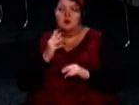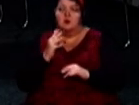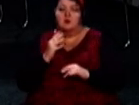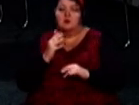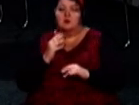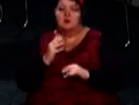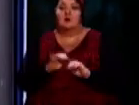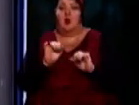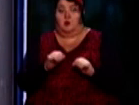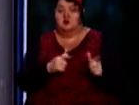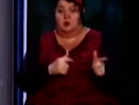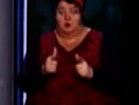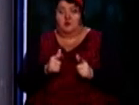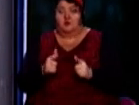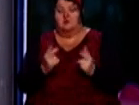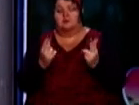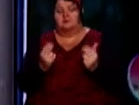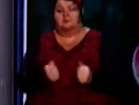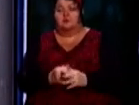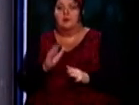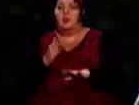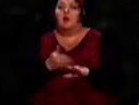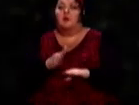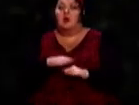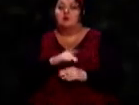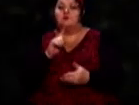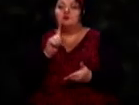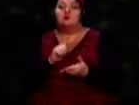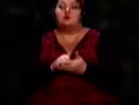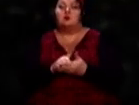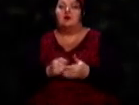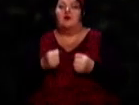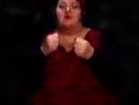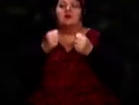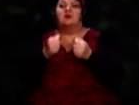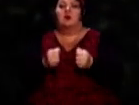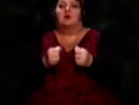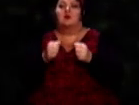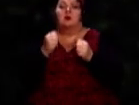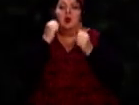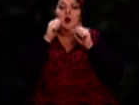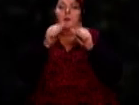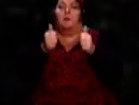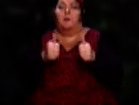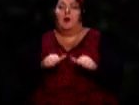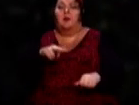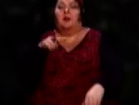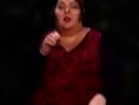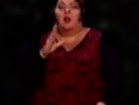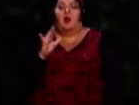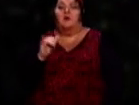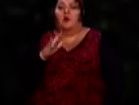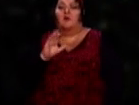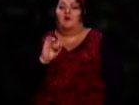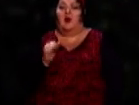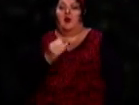купувати. У Полтаві мають встановити новий пам'ятник архітектору Леву Вайнгорту, який 30 років був головним